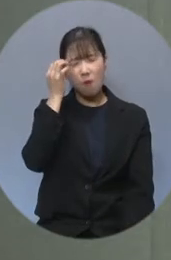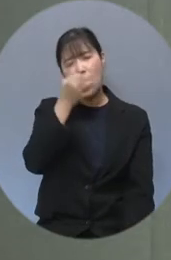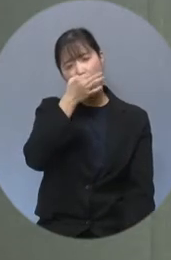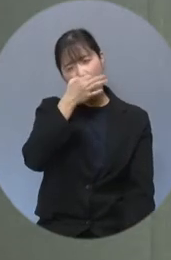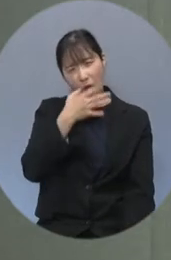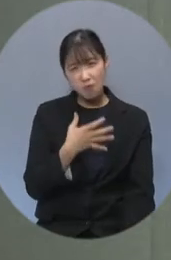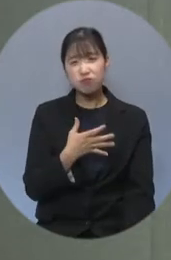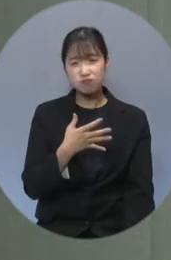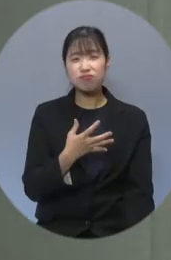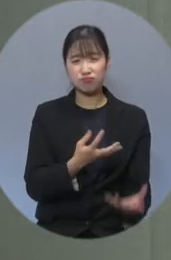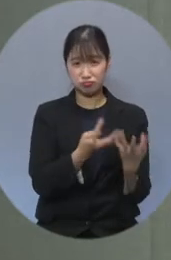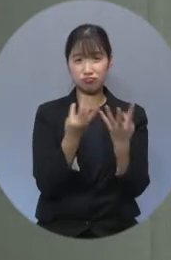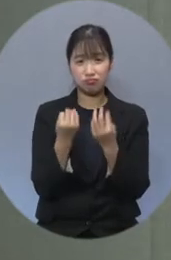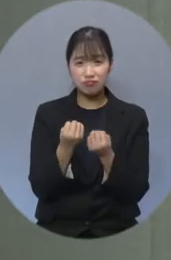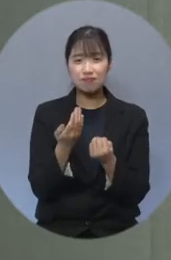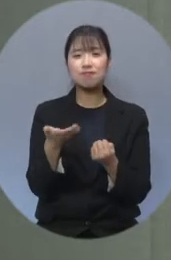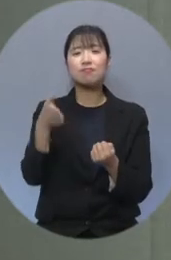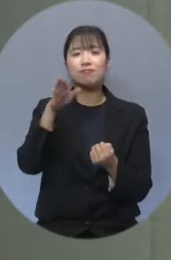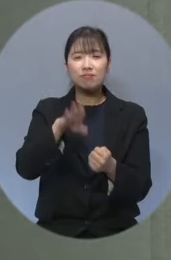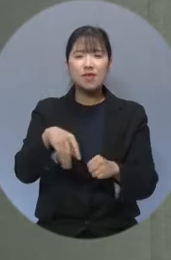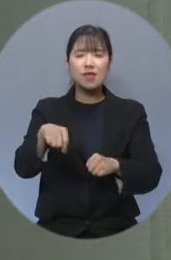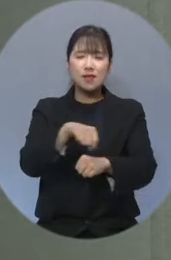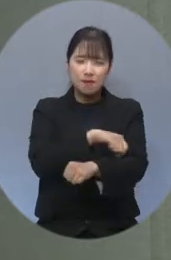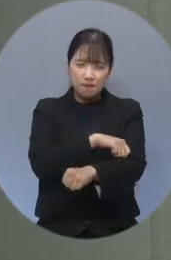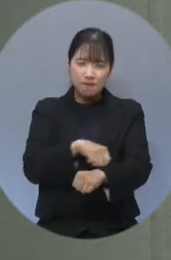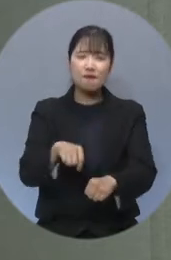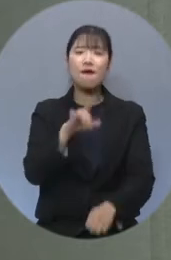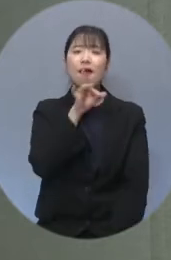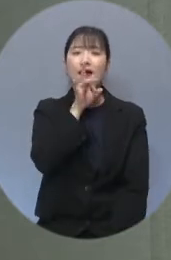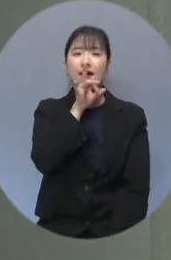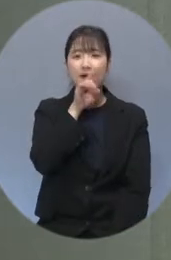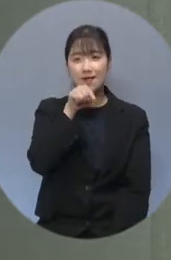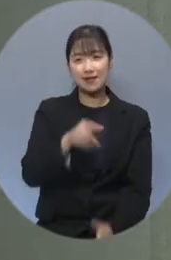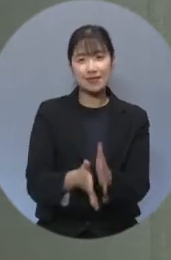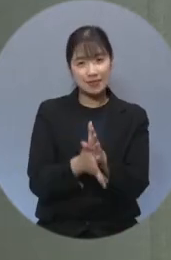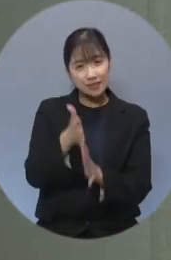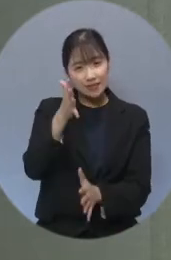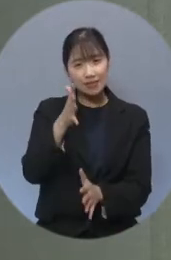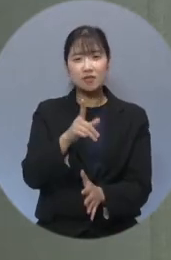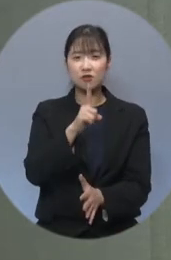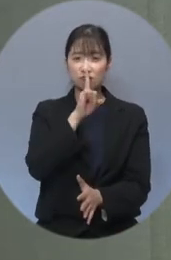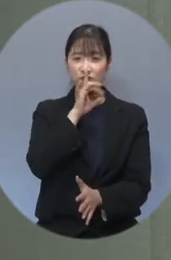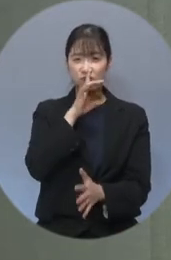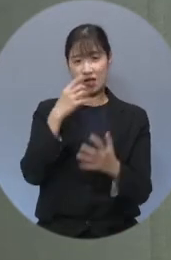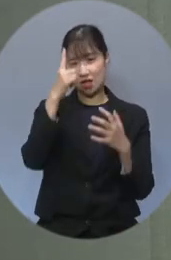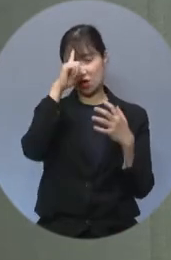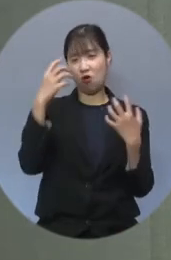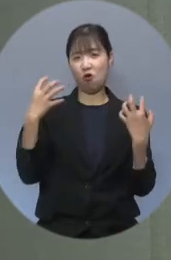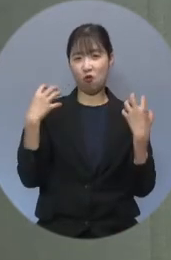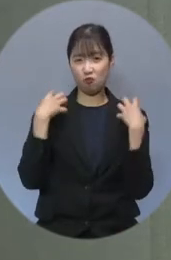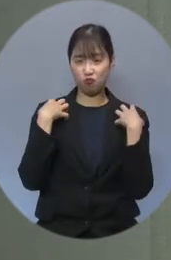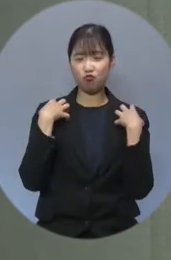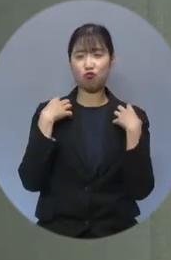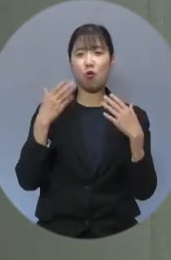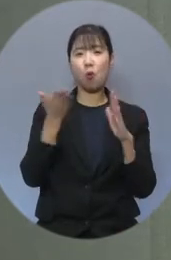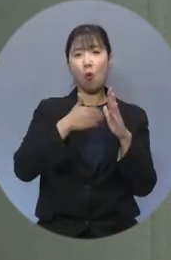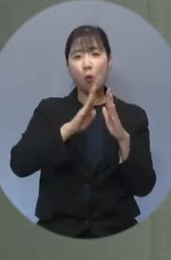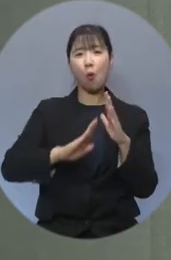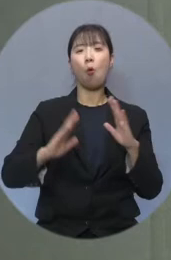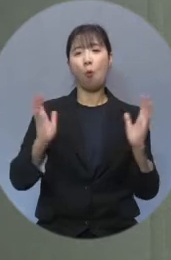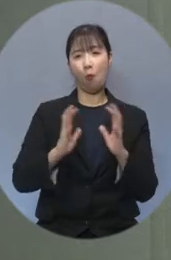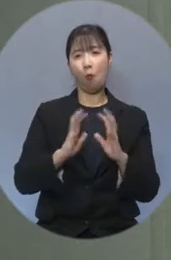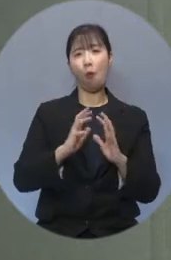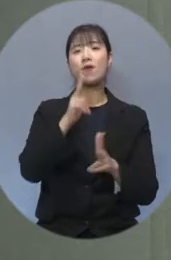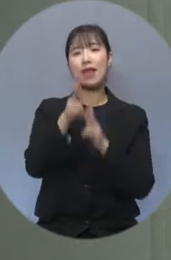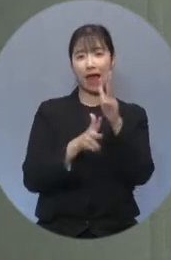받고 계신 가운데도 네네. 특별히 강릉시에서는 중앙정부의 공모사업에